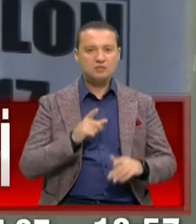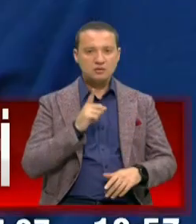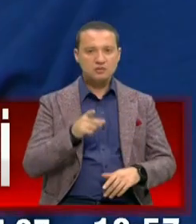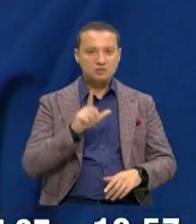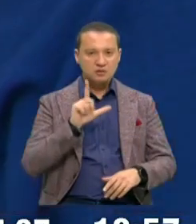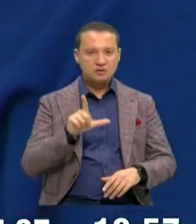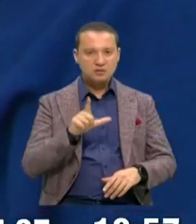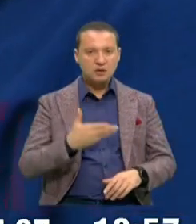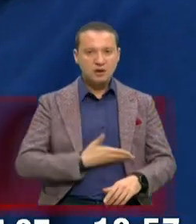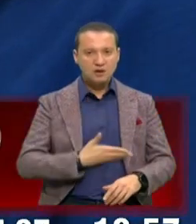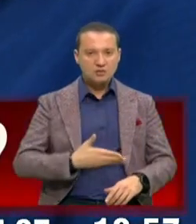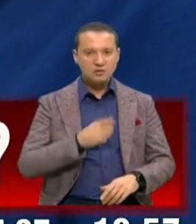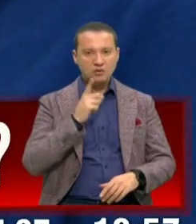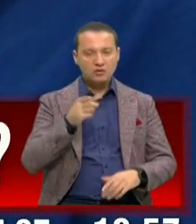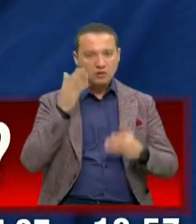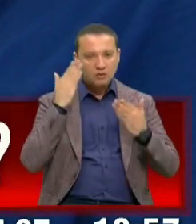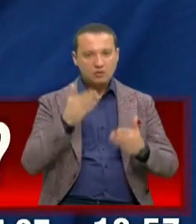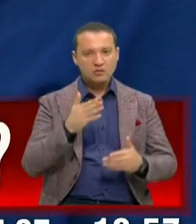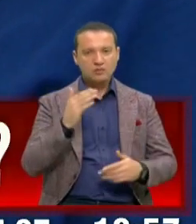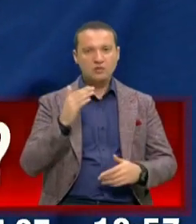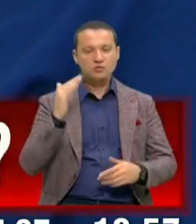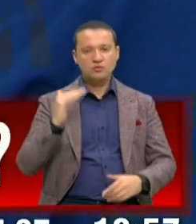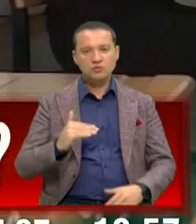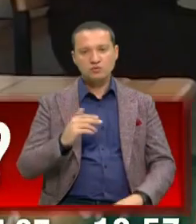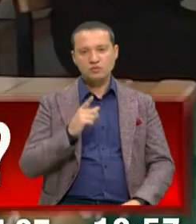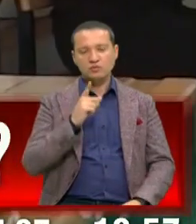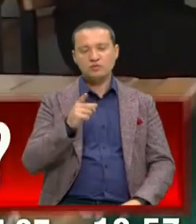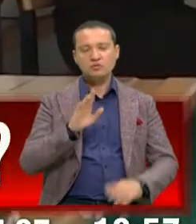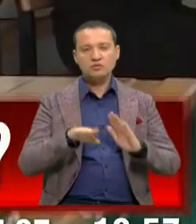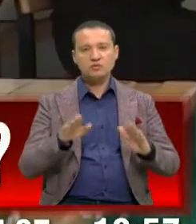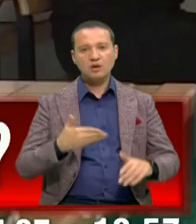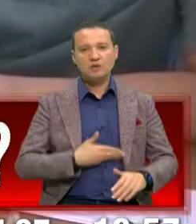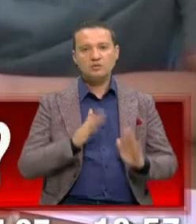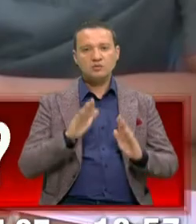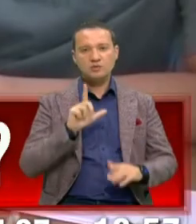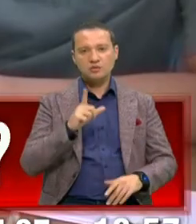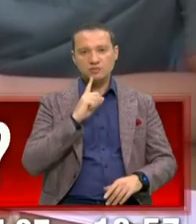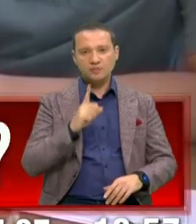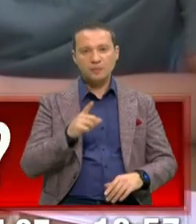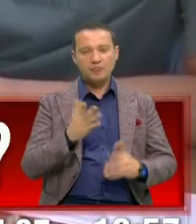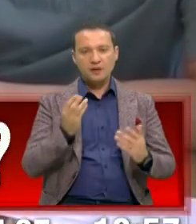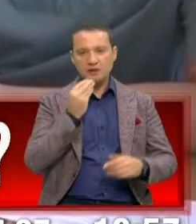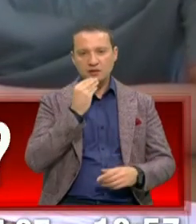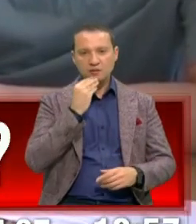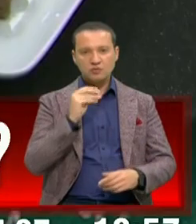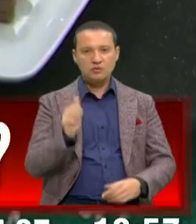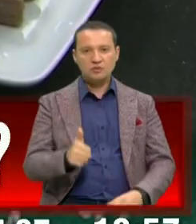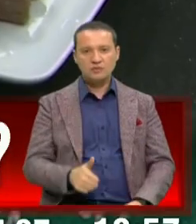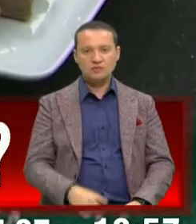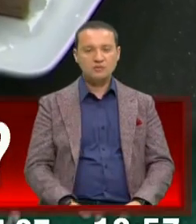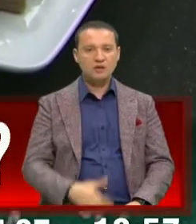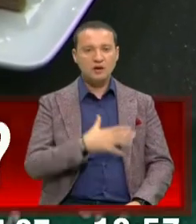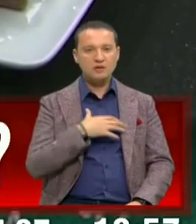sağlamak lazım Çünkü açlıkta odaklanmaya birazcık yok edebiliyor çocuklar aç kalmamalı ancak ne yedikleri de çok önemli